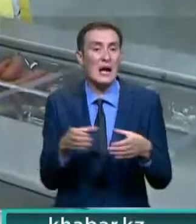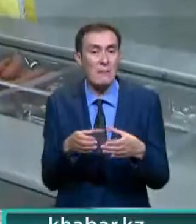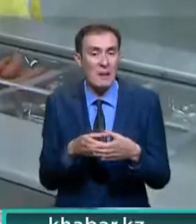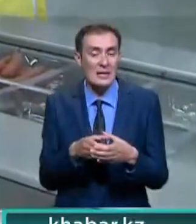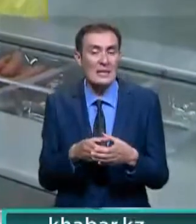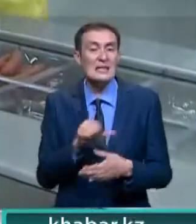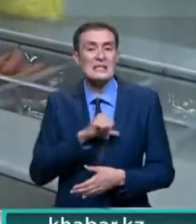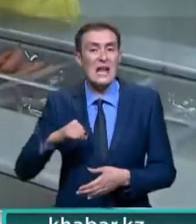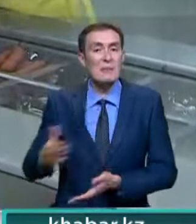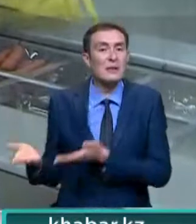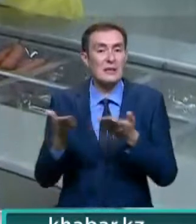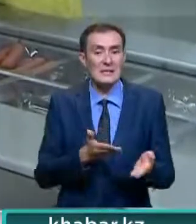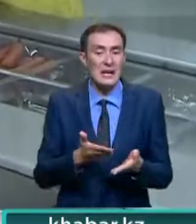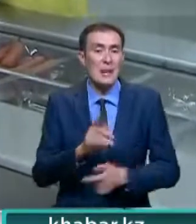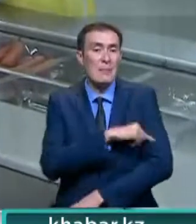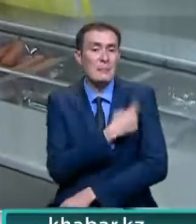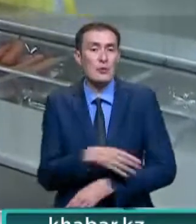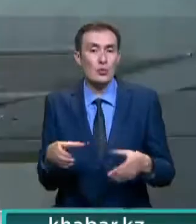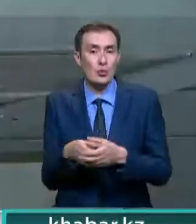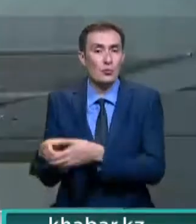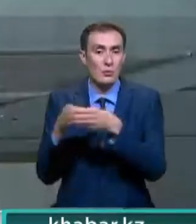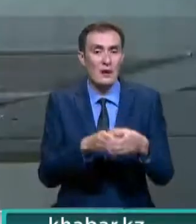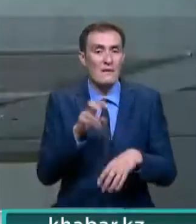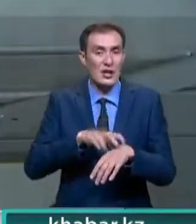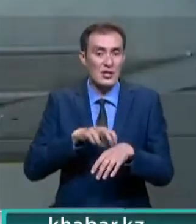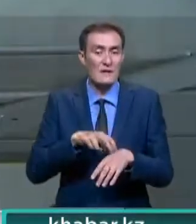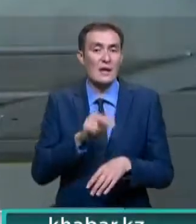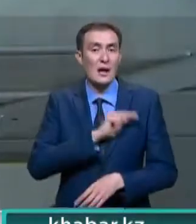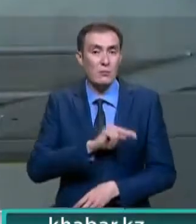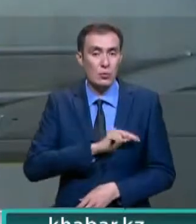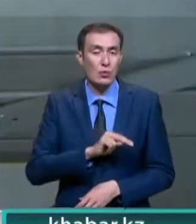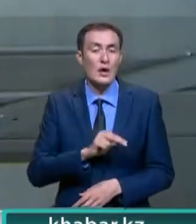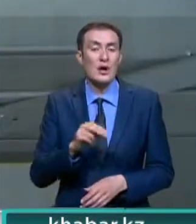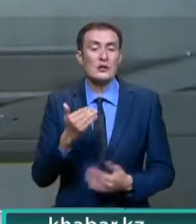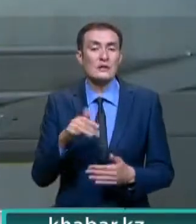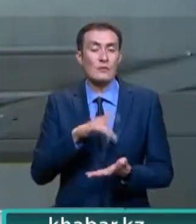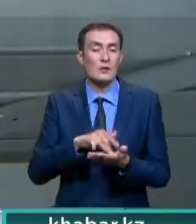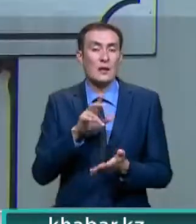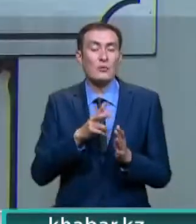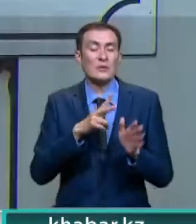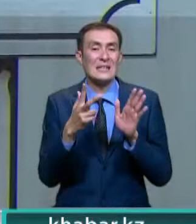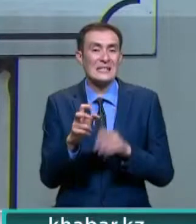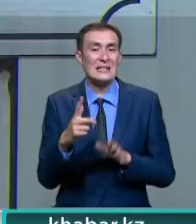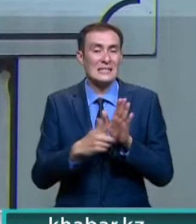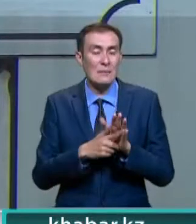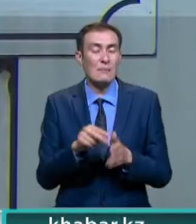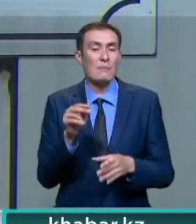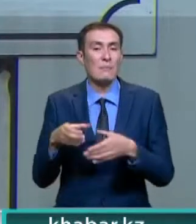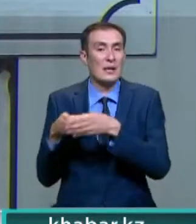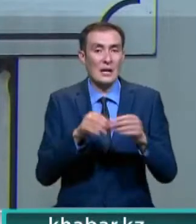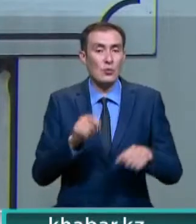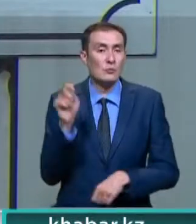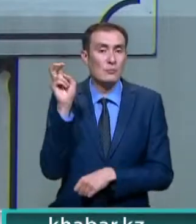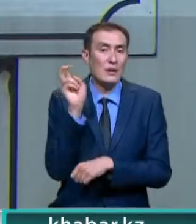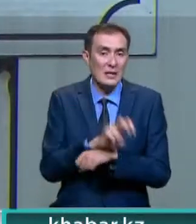компании специально пригласили мобильную группу врачей. Напомню, в городе работает 307 прививочных бригад. Часть из них может выезжать в